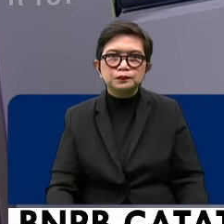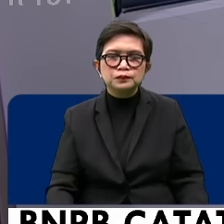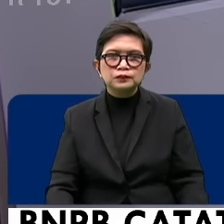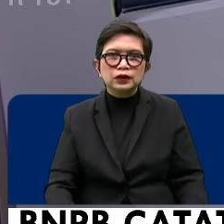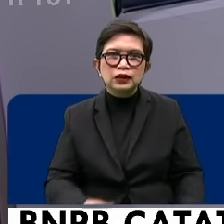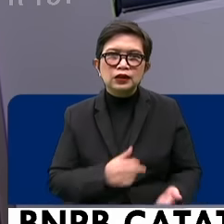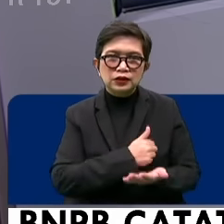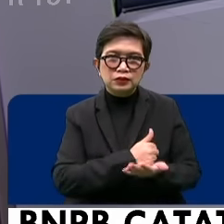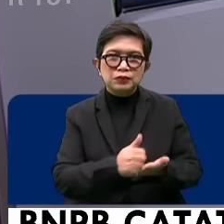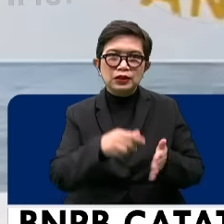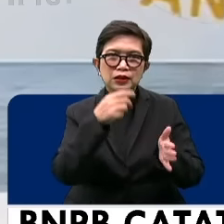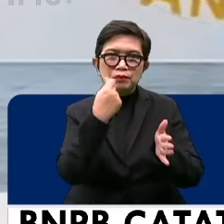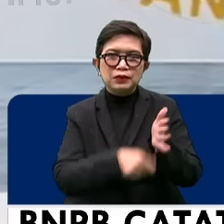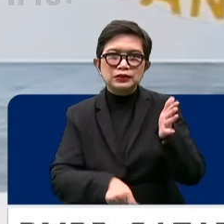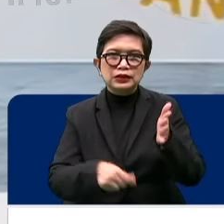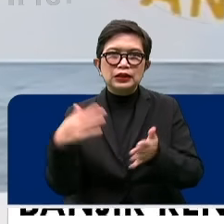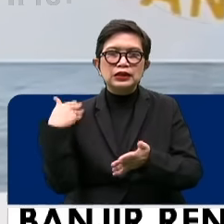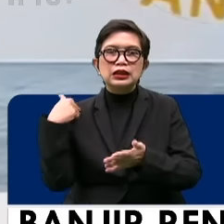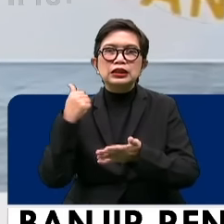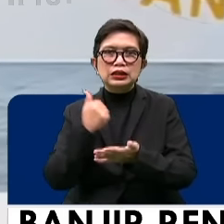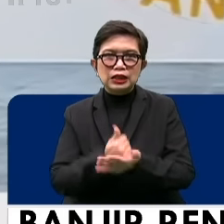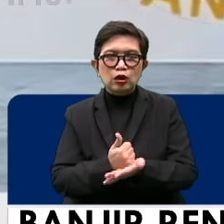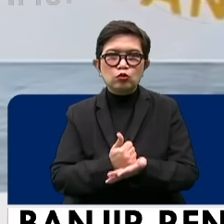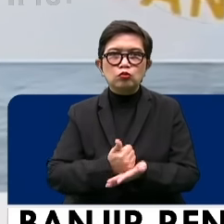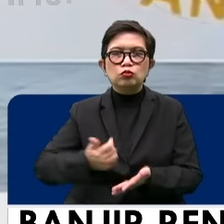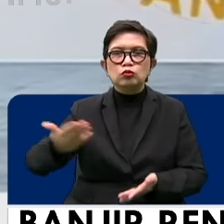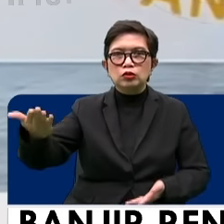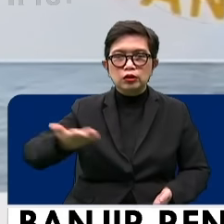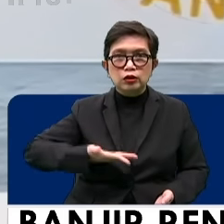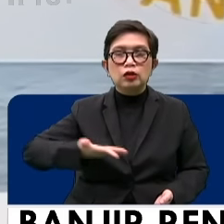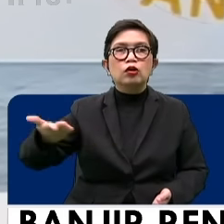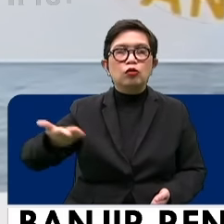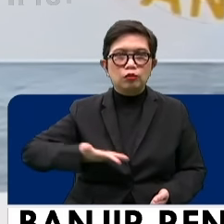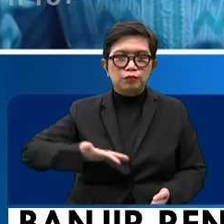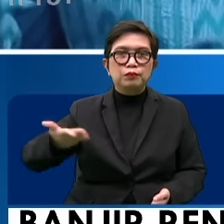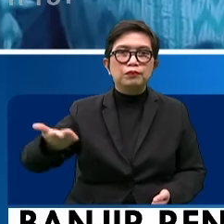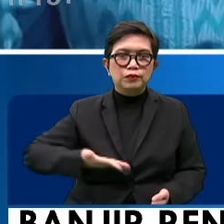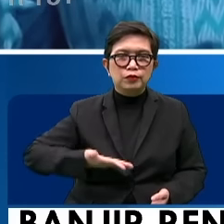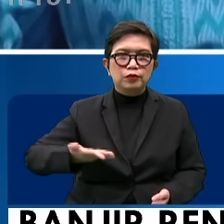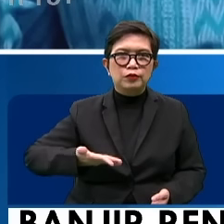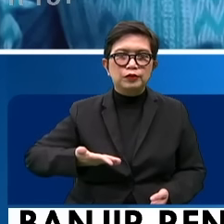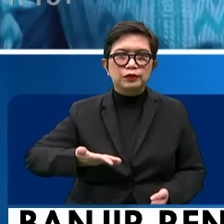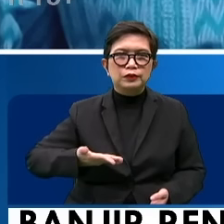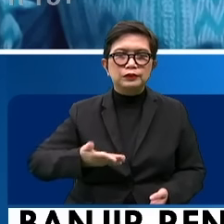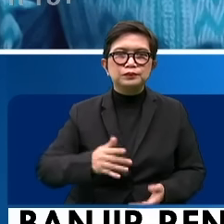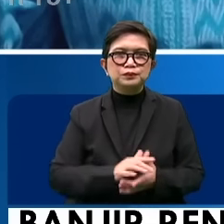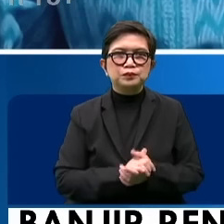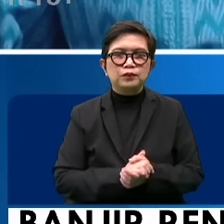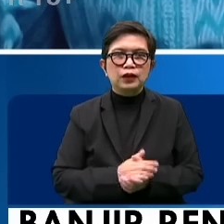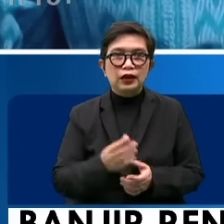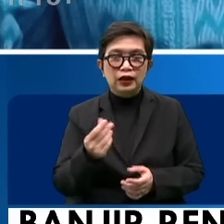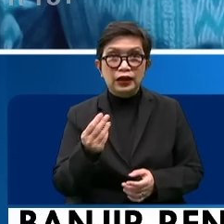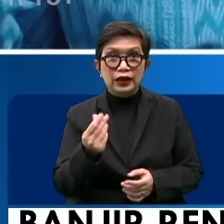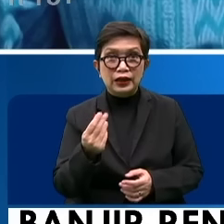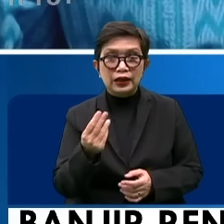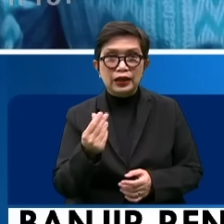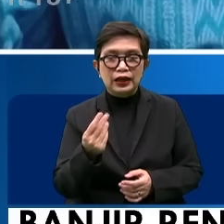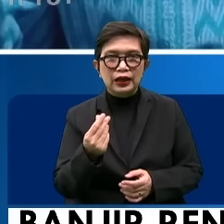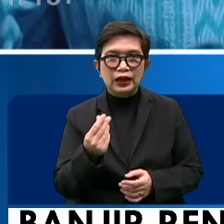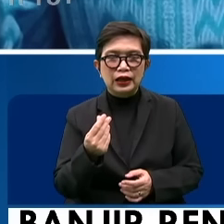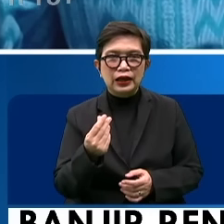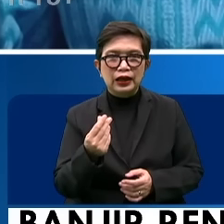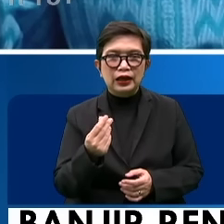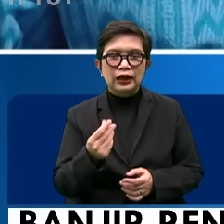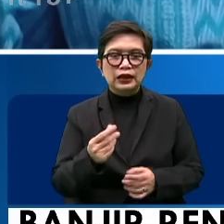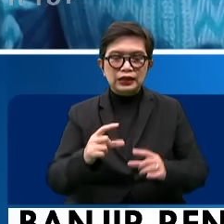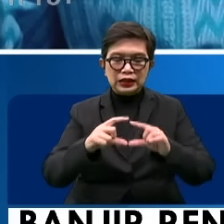Sebenarnya pajak ini akan ditanggung oleh konsumen, kita sebagai wajib pungut, karena ini merupakan pajak daerah ya. Jadi dari harga, tarif, dia menjadi pajak final, jadi